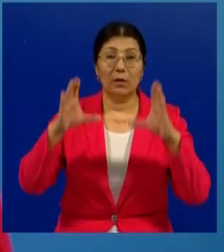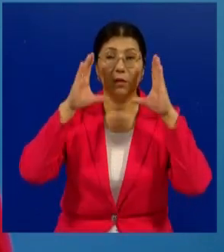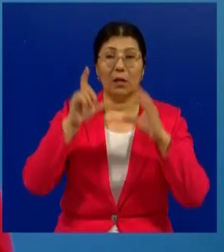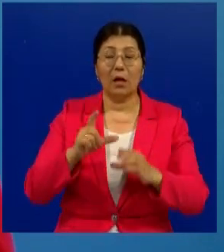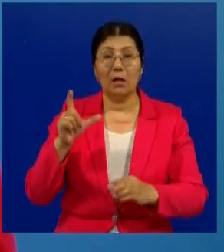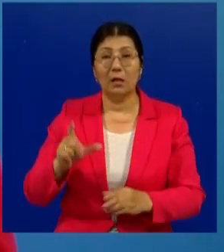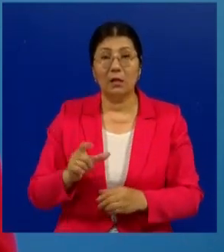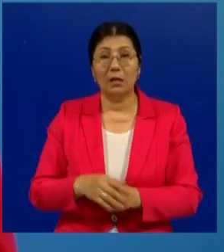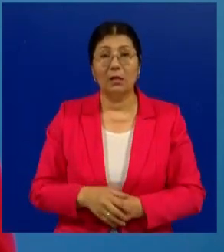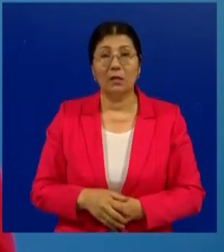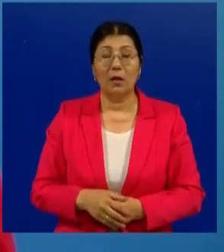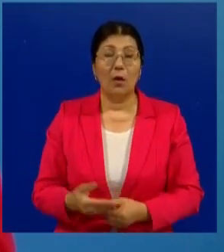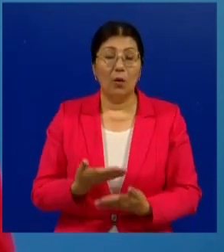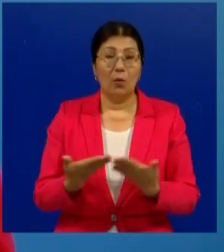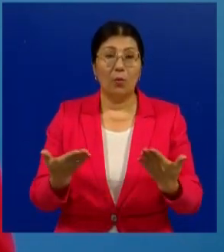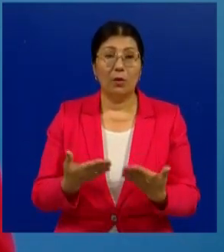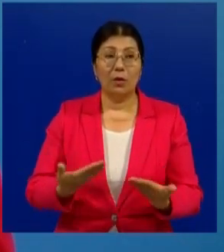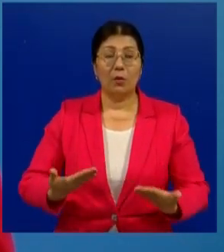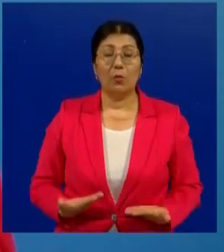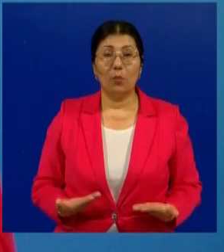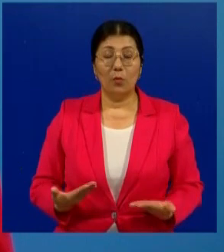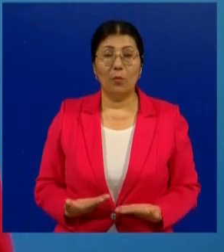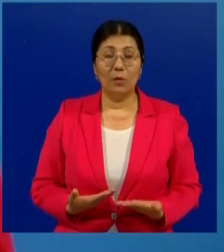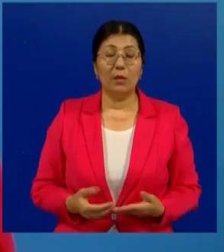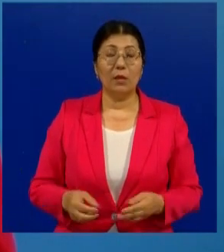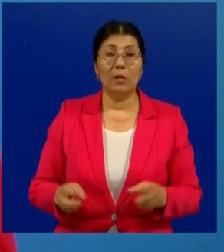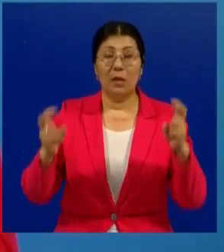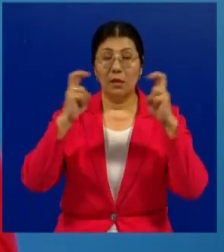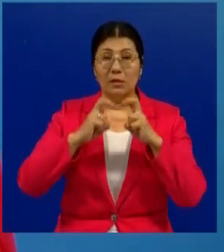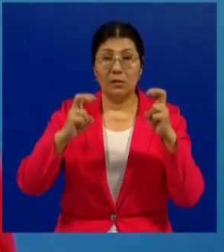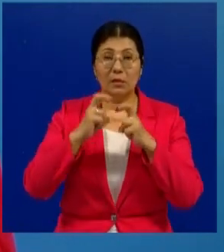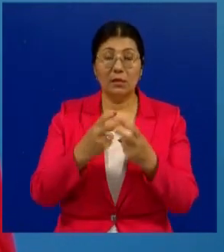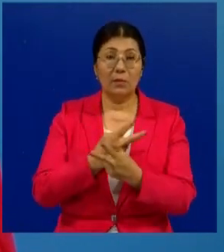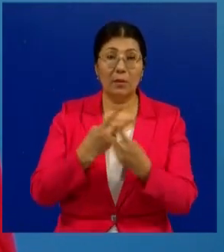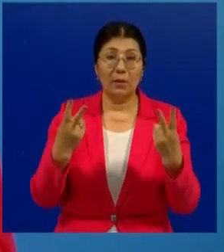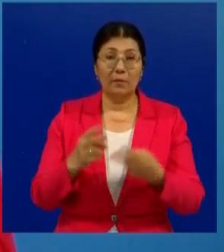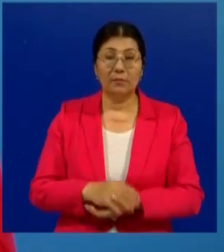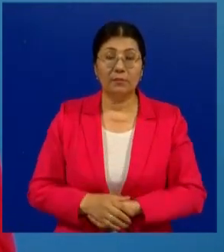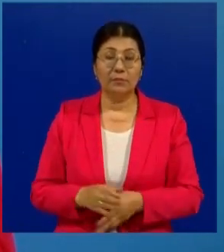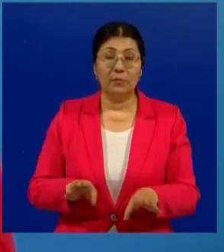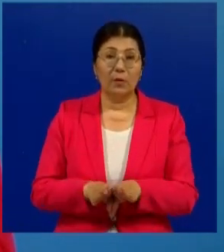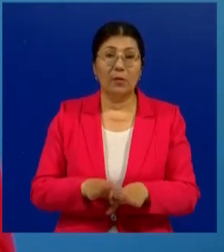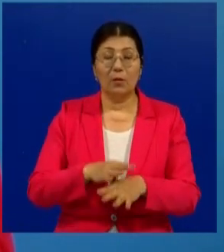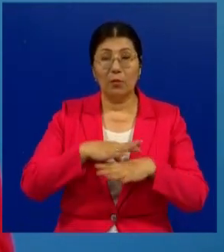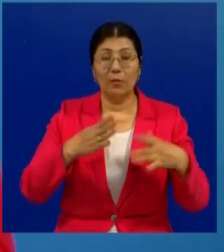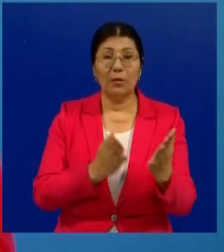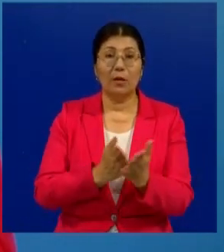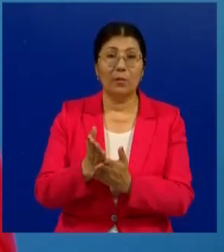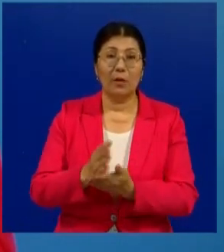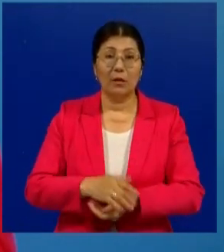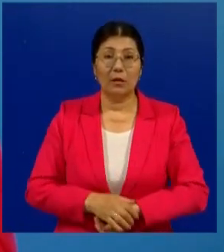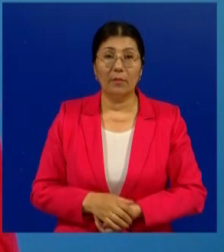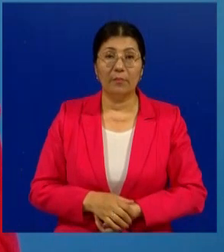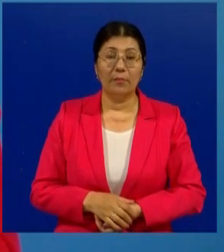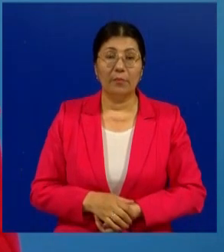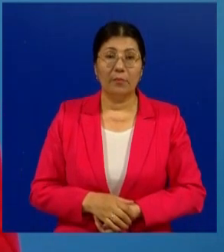қайраткерлерді, олардың жаңағы өмір қызметтерін зерттеп, оларды қарастырып жатырмыз. Сол сияқты бірнеше бағытта екенін айтып өткім келіп тұр